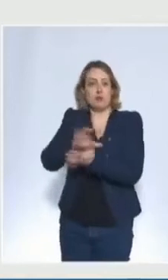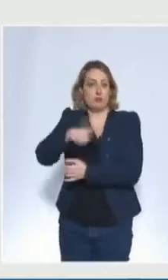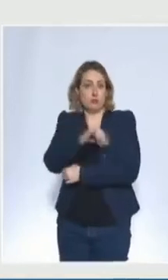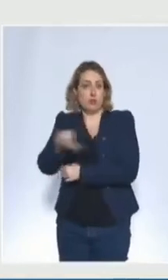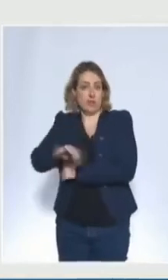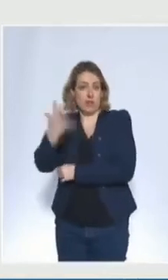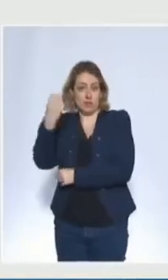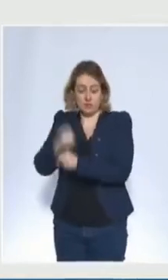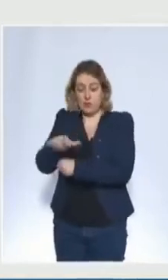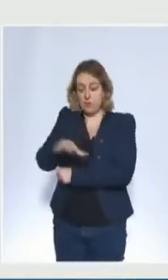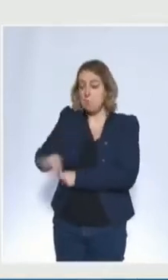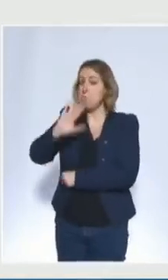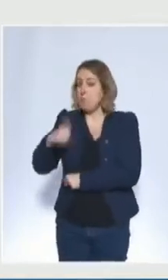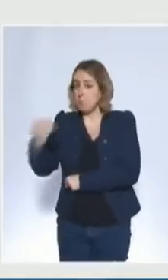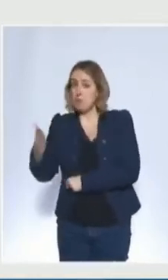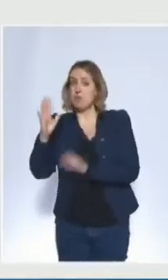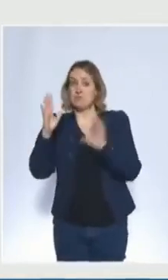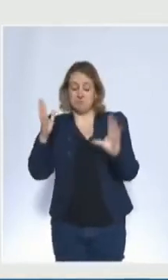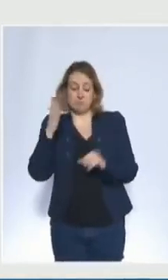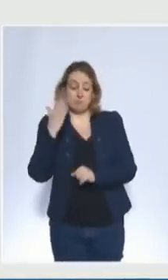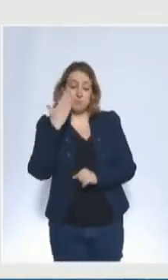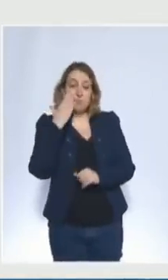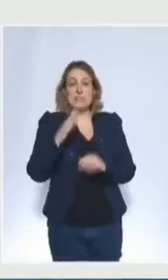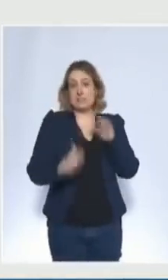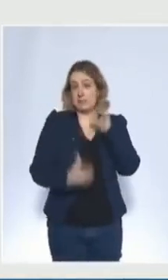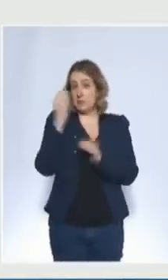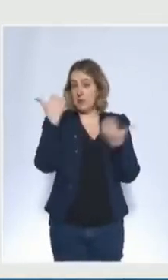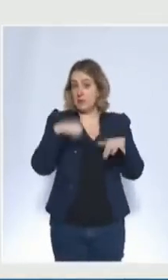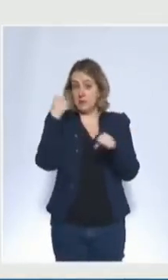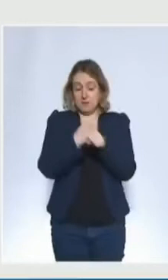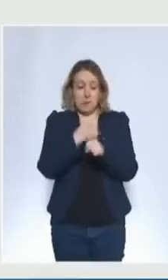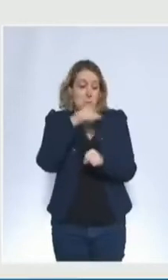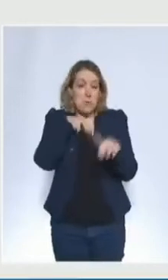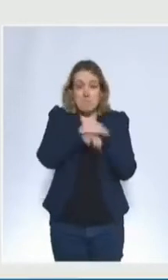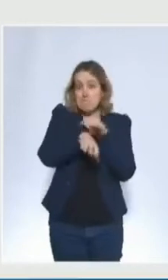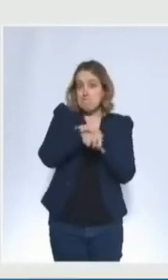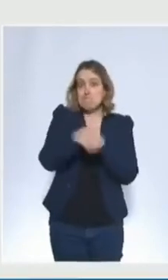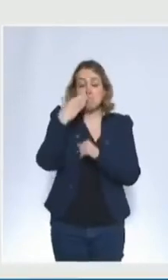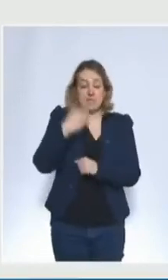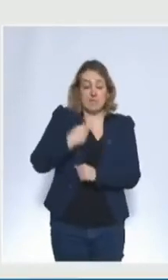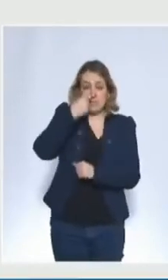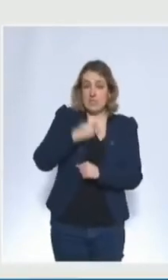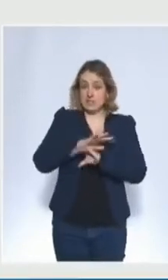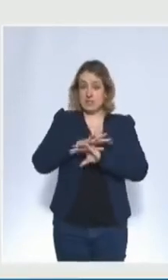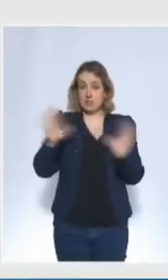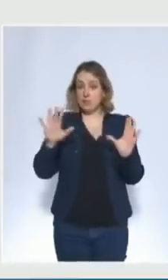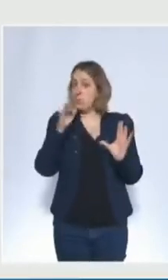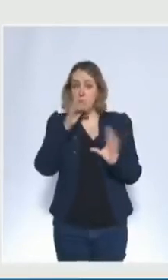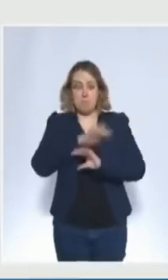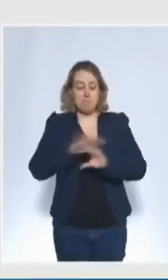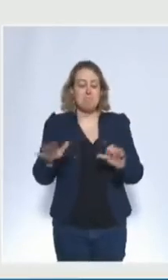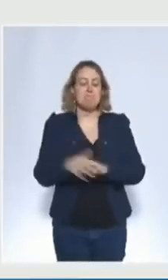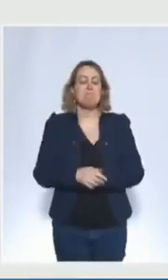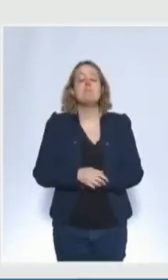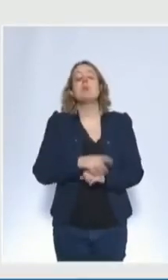il ne sera plus possible de rentrer dans ces lieux avec un simple test négatif seules